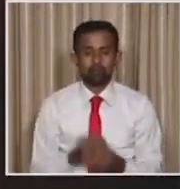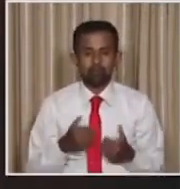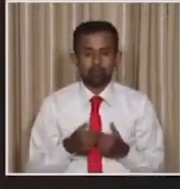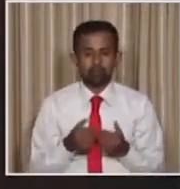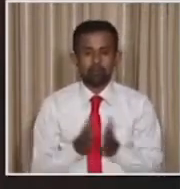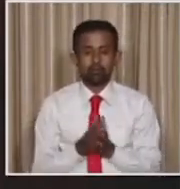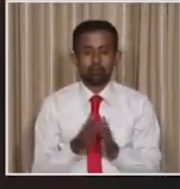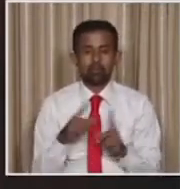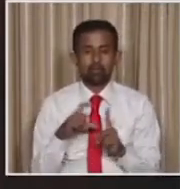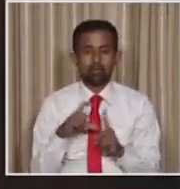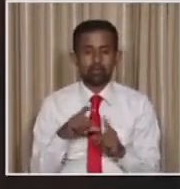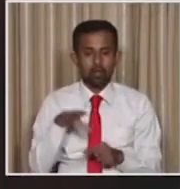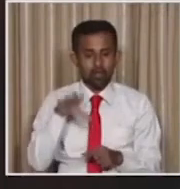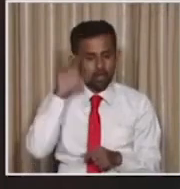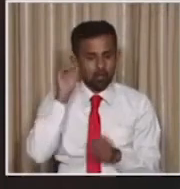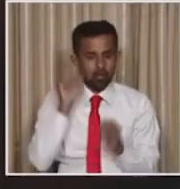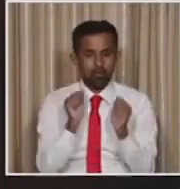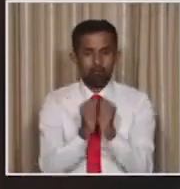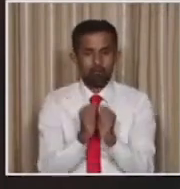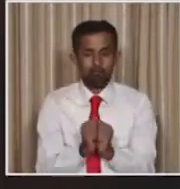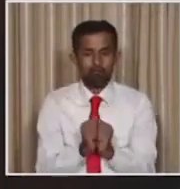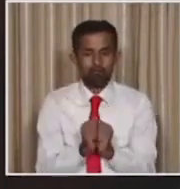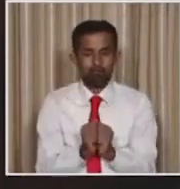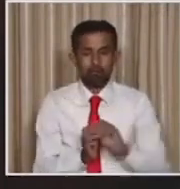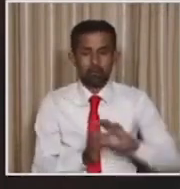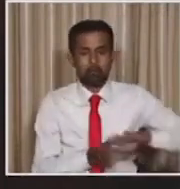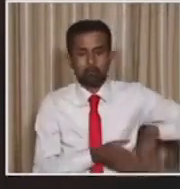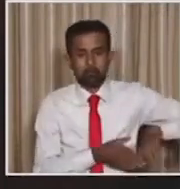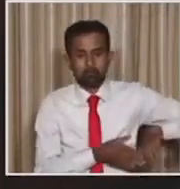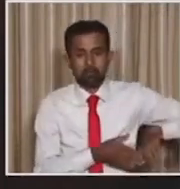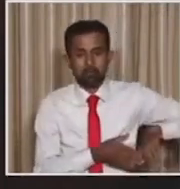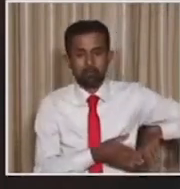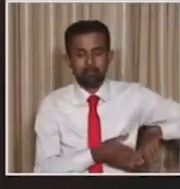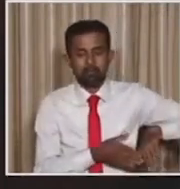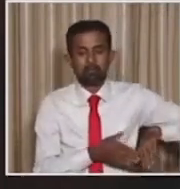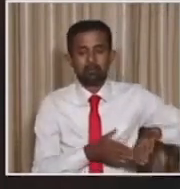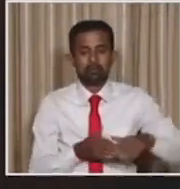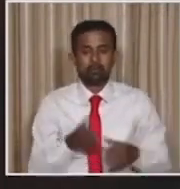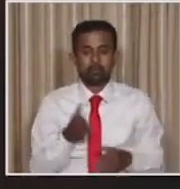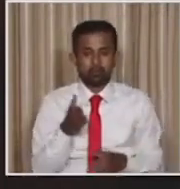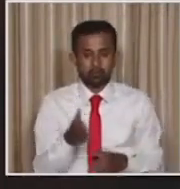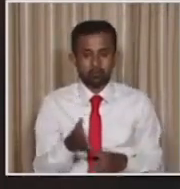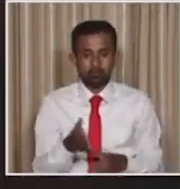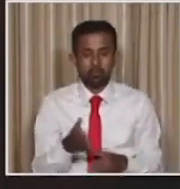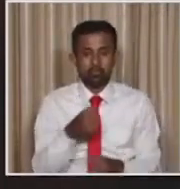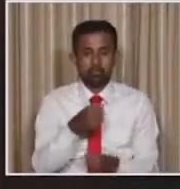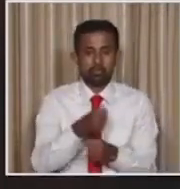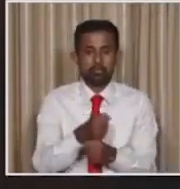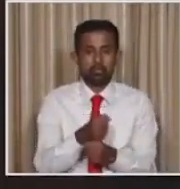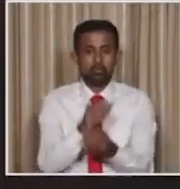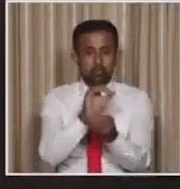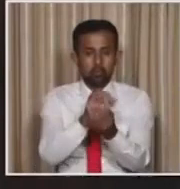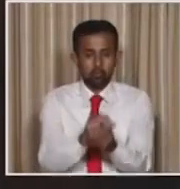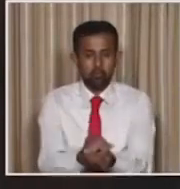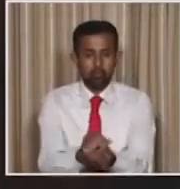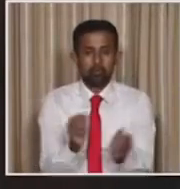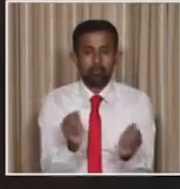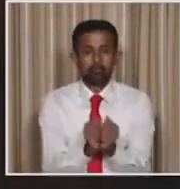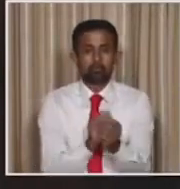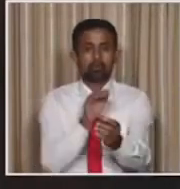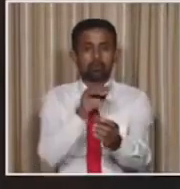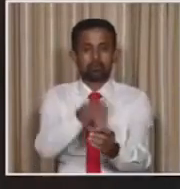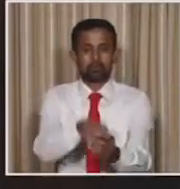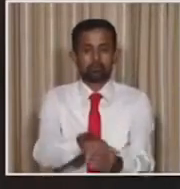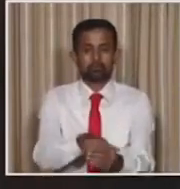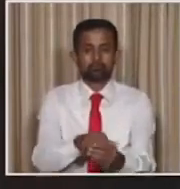තමන්ගේ අධ්‍යාපන කටයුතු පරදුවට තියලා මේ රාජ්‍ය බේරා ගැනීමේ සටන එක වෙලා